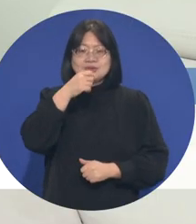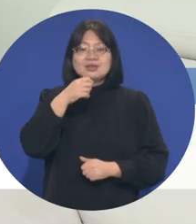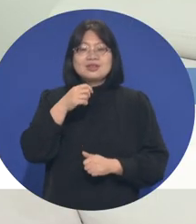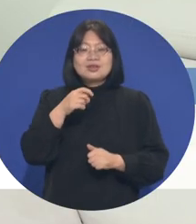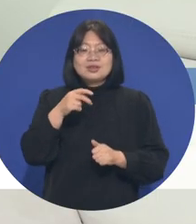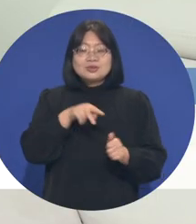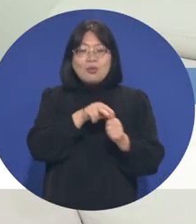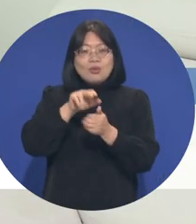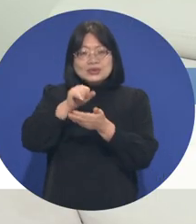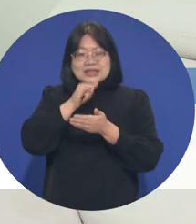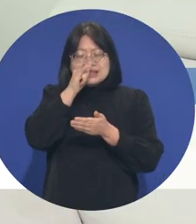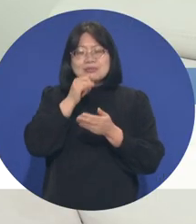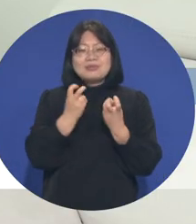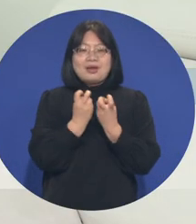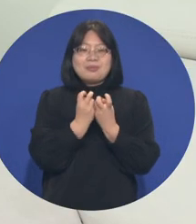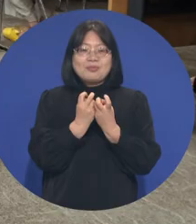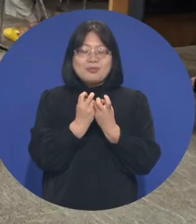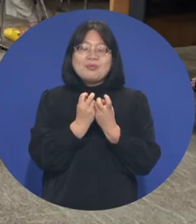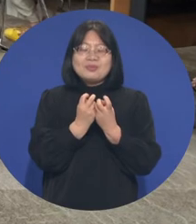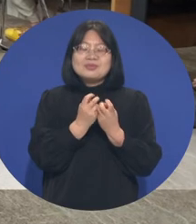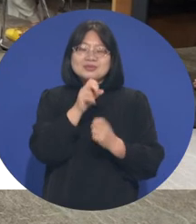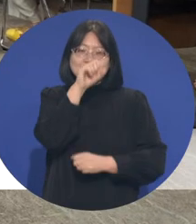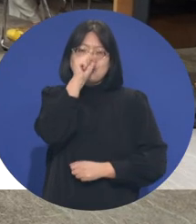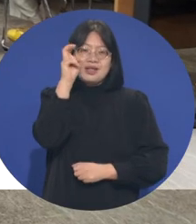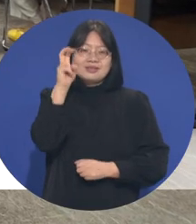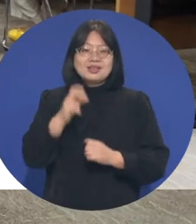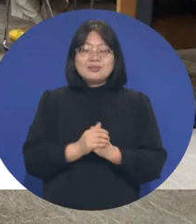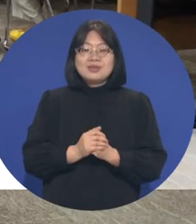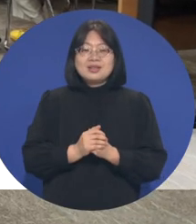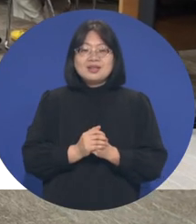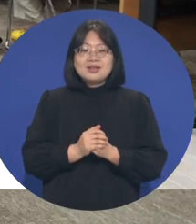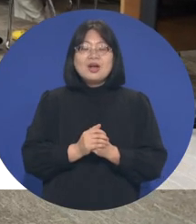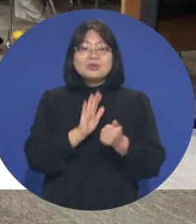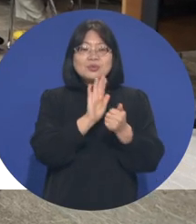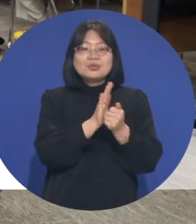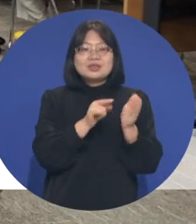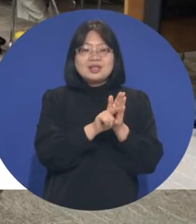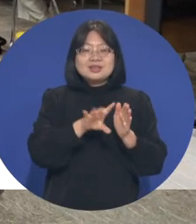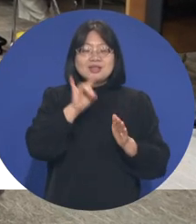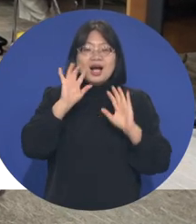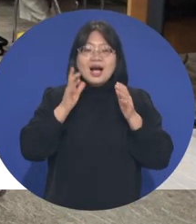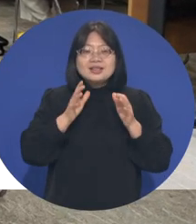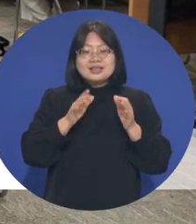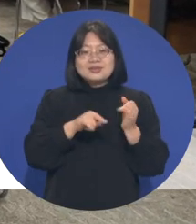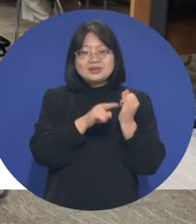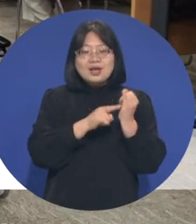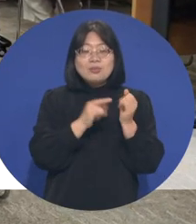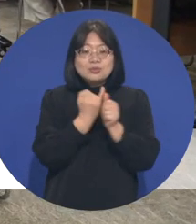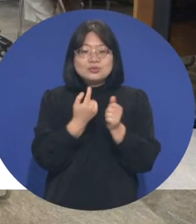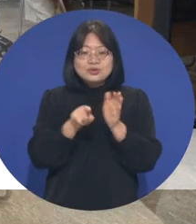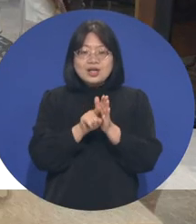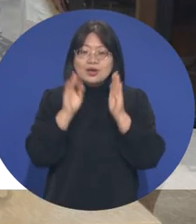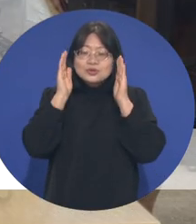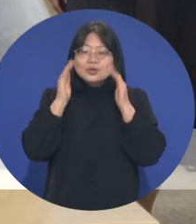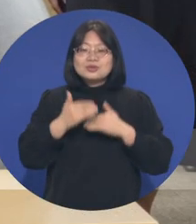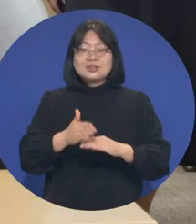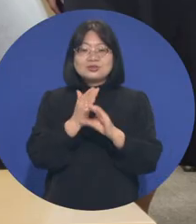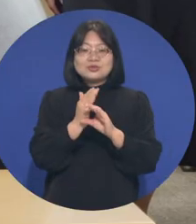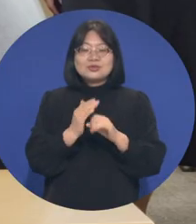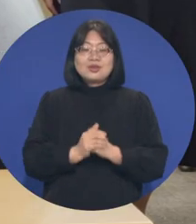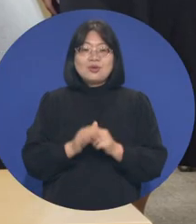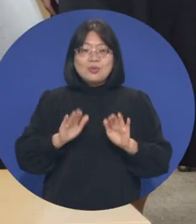얻을 수 있는 창고가 있으면 정말 좋을 것 같아요이를 돕기 위해 경기도는 첫 아이를 임신한 부부들을 위한 수업도